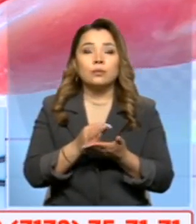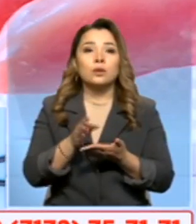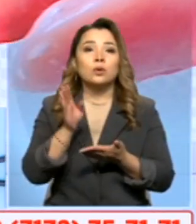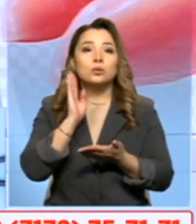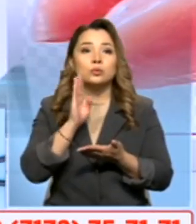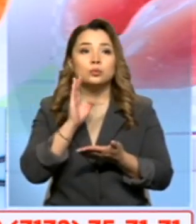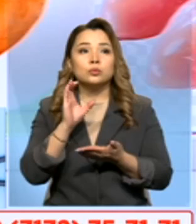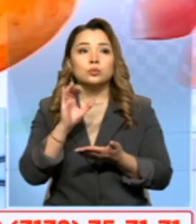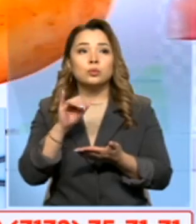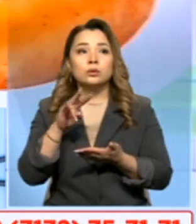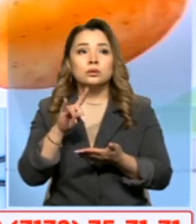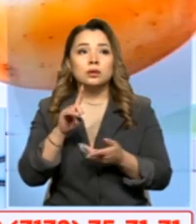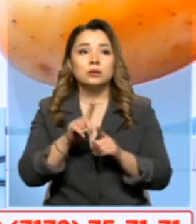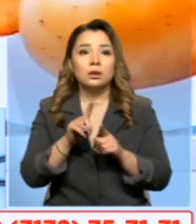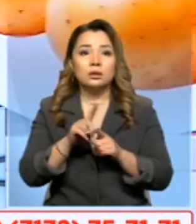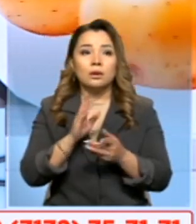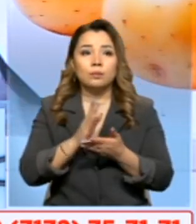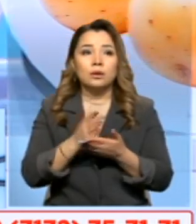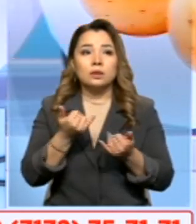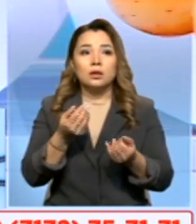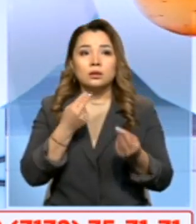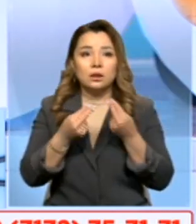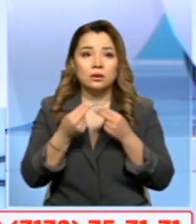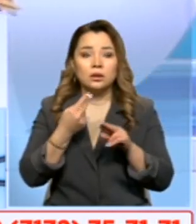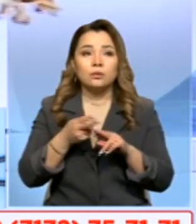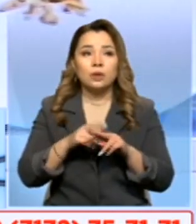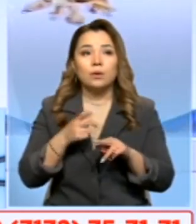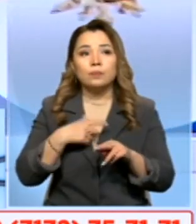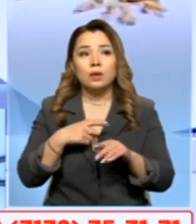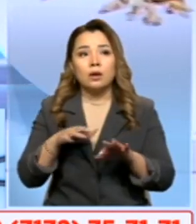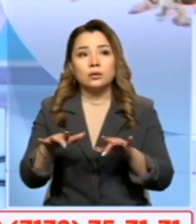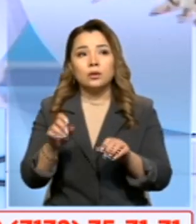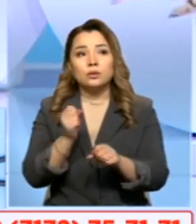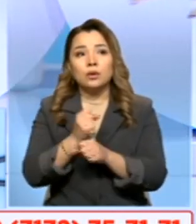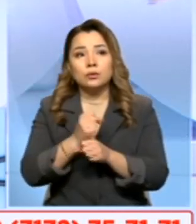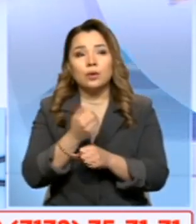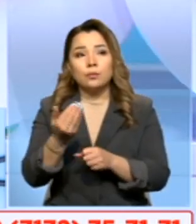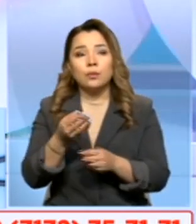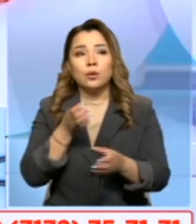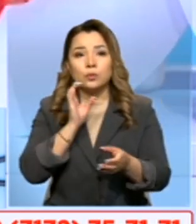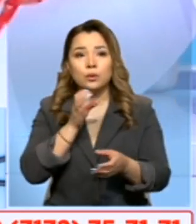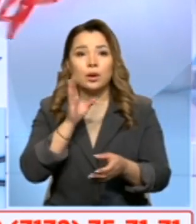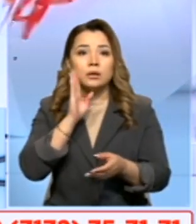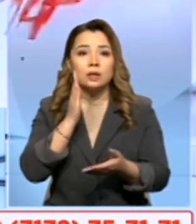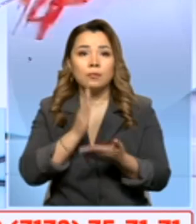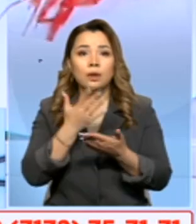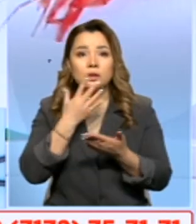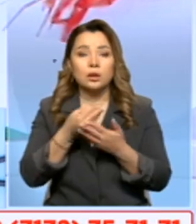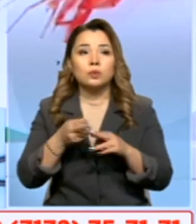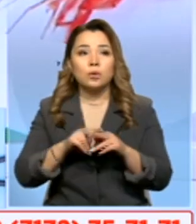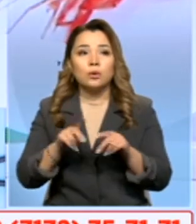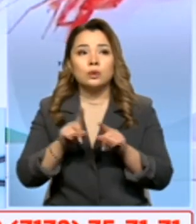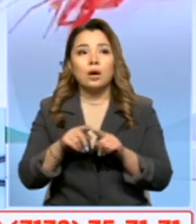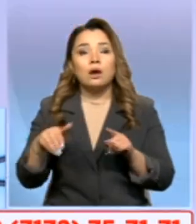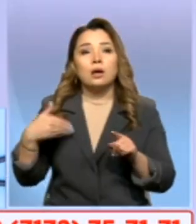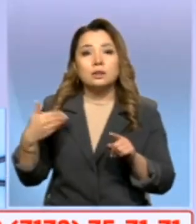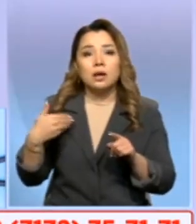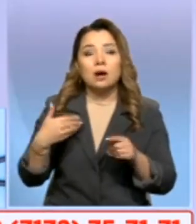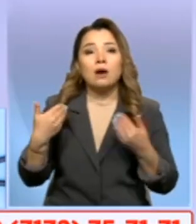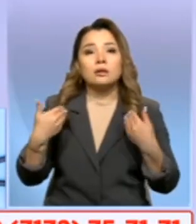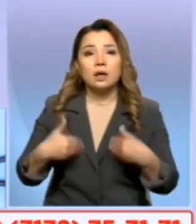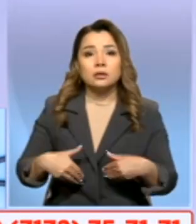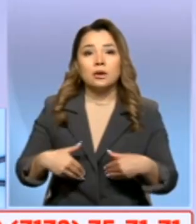сұлыда болады, сұлы дәнін. Жалпы сұлыны егер өзін қайнатып, соның суын ішетін болсаңыздар, ол да біздің